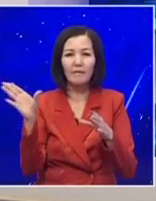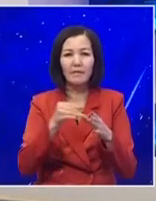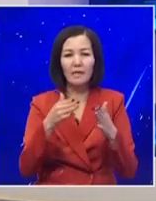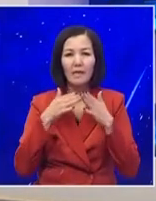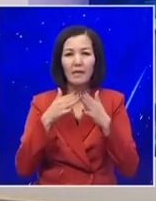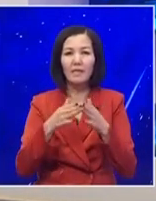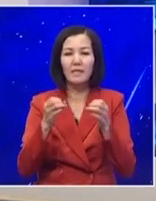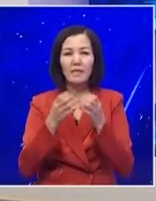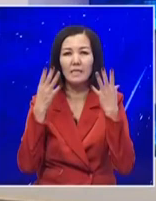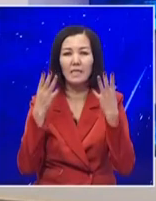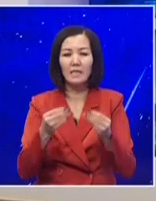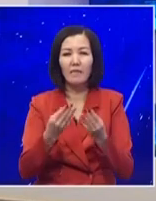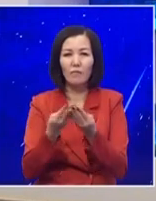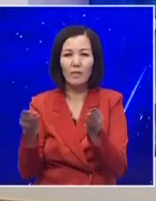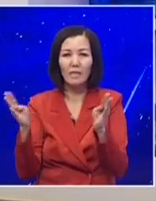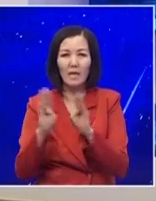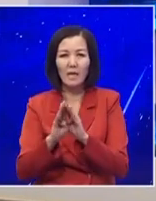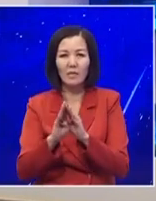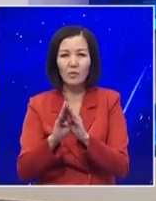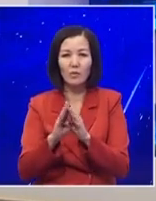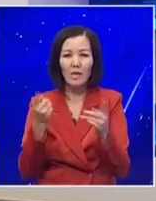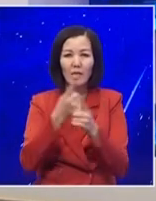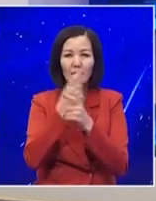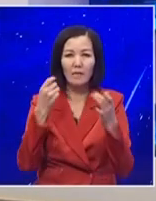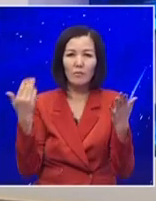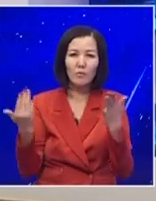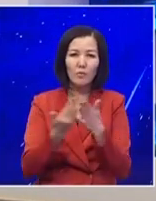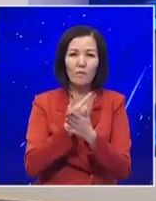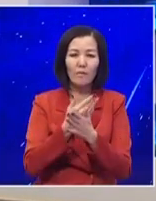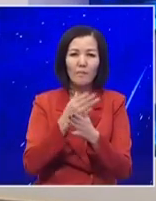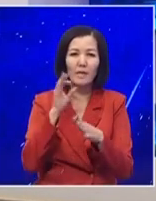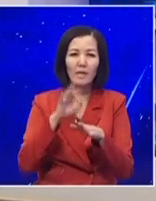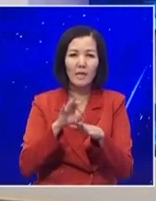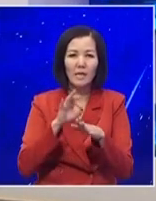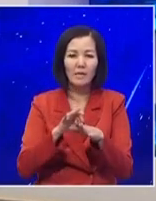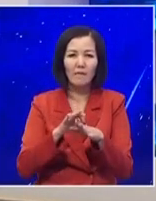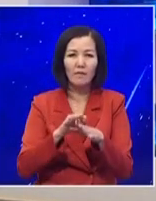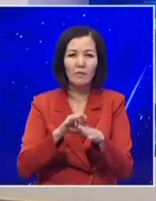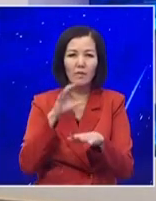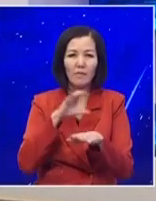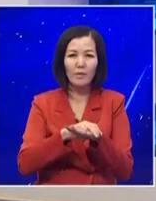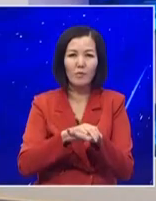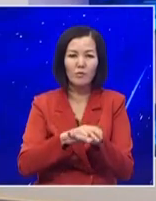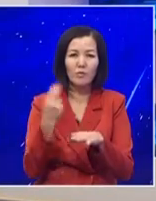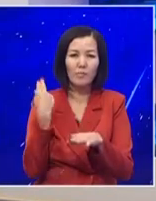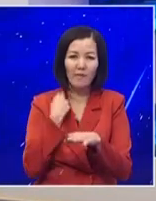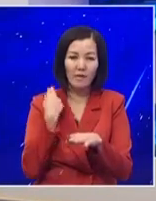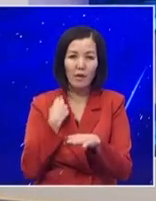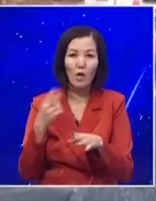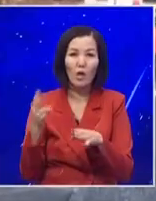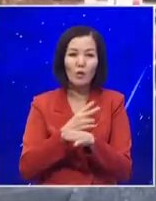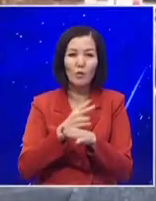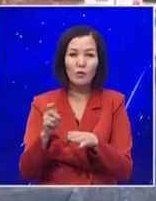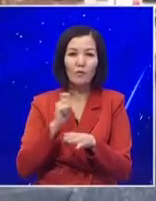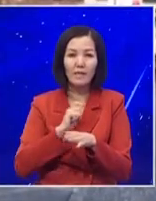на 10-дневную изоляцию на фоне сообщений о новом штамме коронавируса, обнаруженном в Великобритании. В ночь